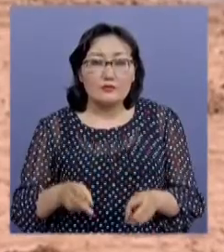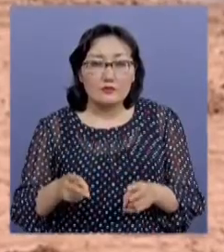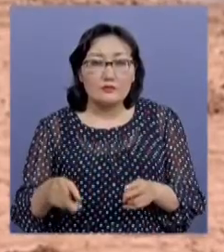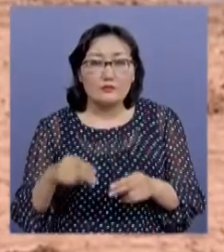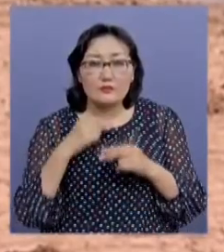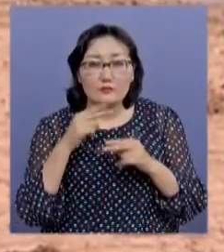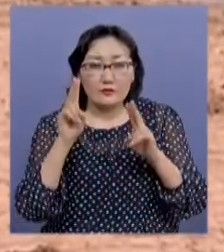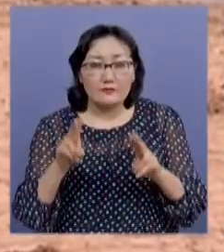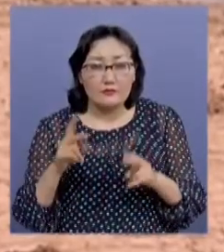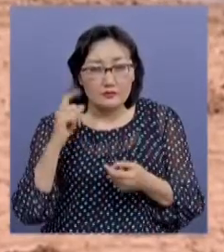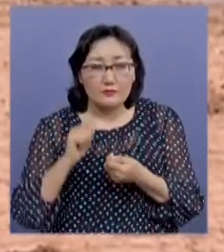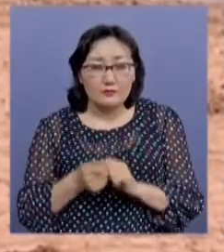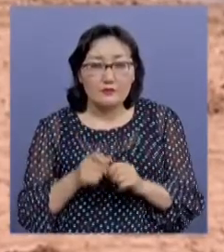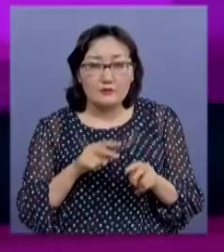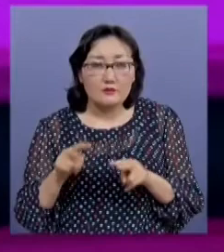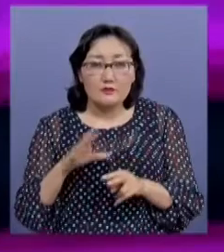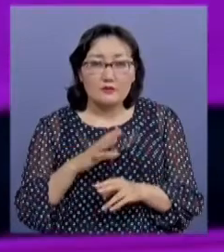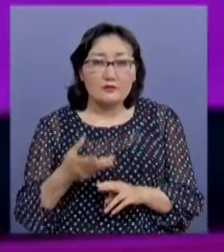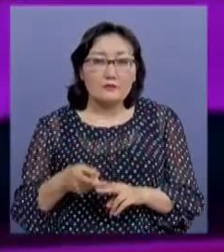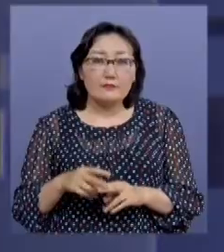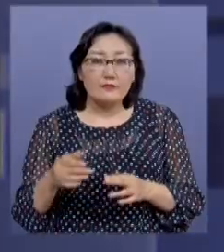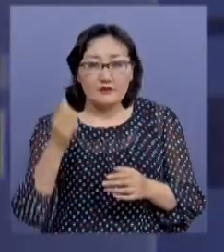естен шығармаған жөн деп отыр. Шолу үшін